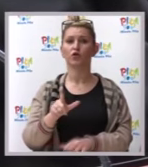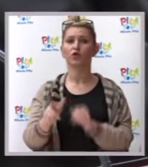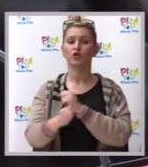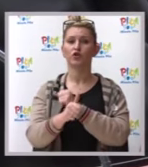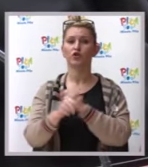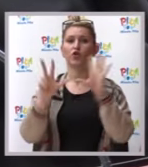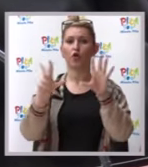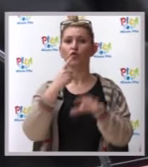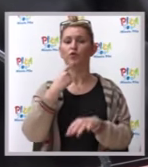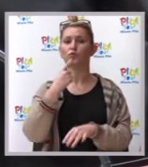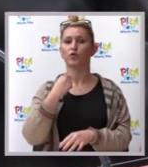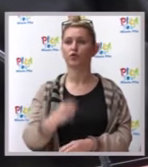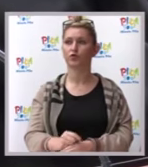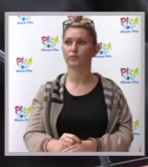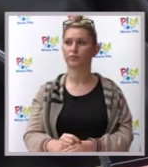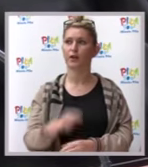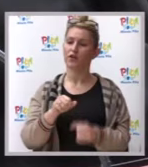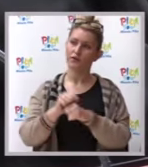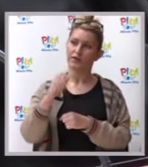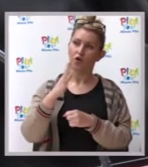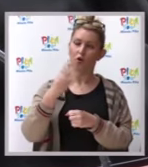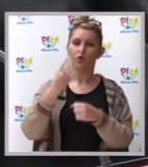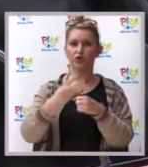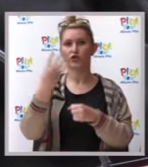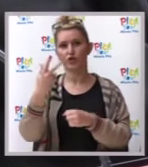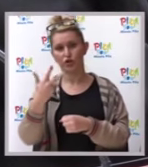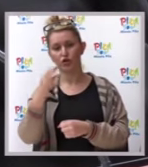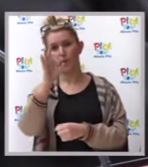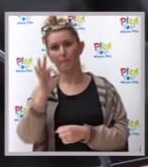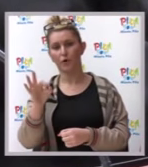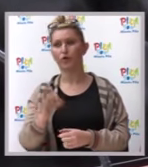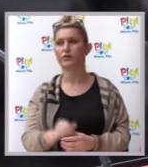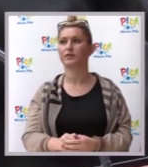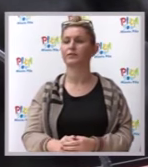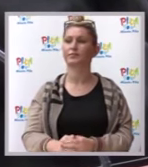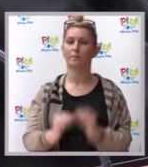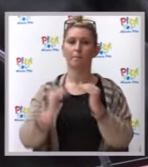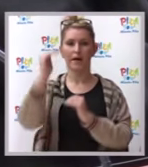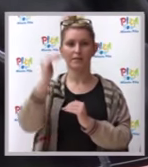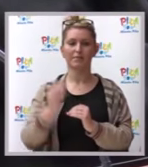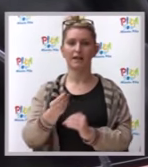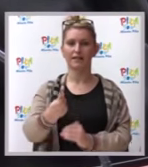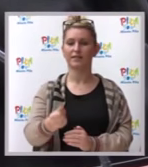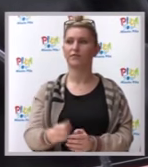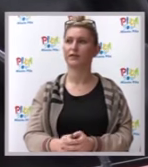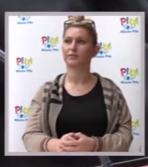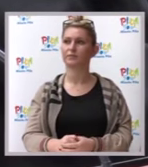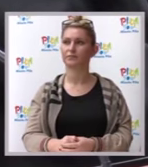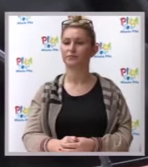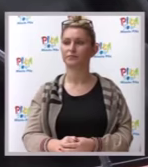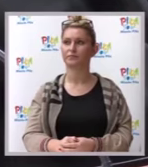7,68 zł, czyli jest to niespełna 43% stawki maksymalnej. Dla